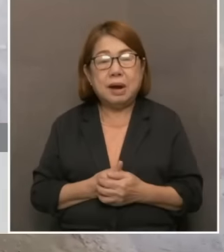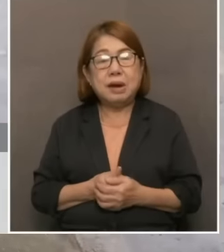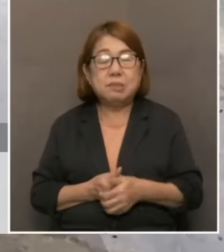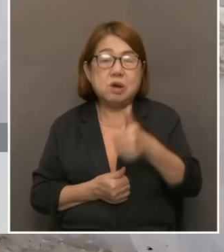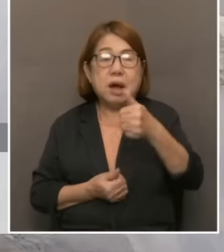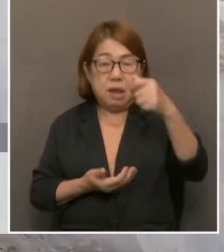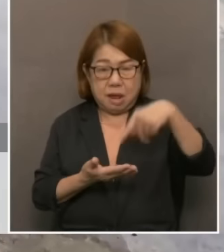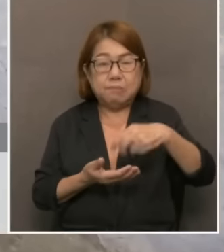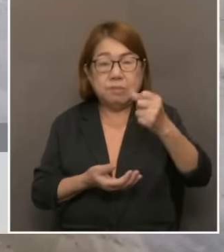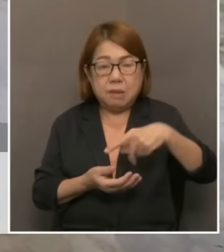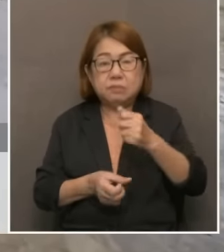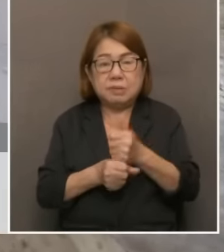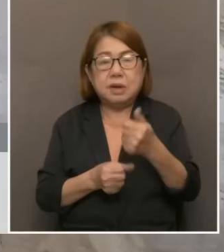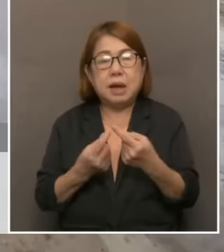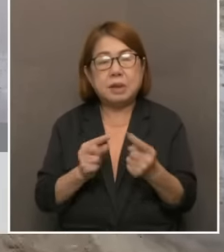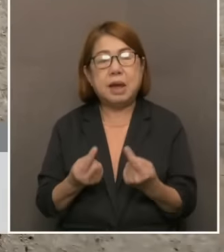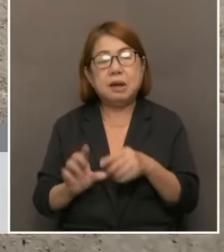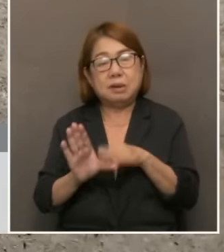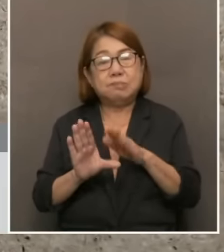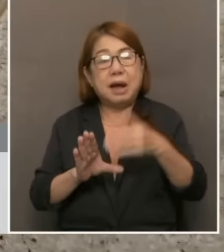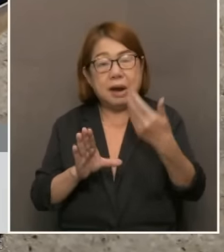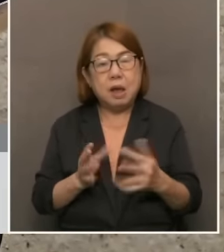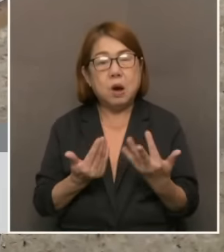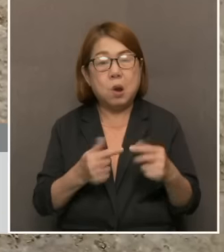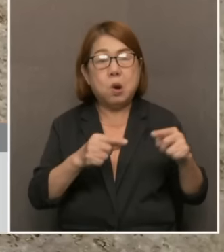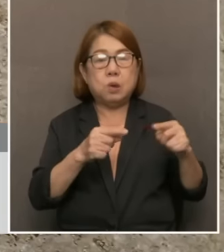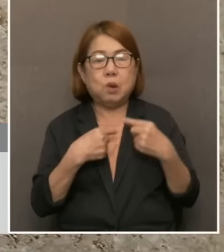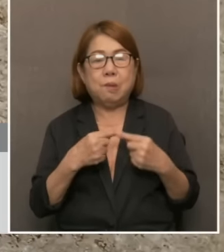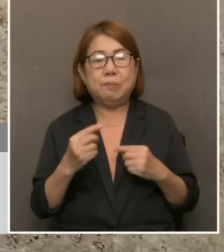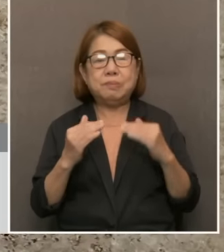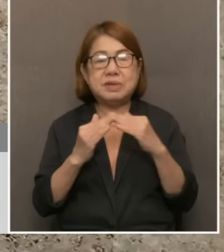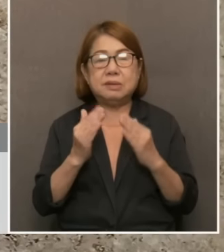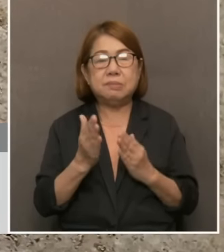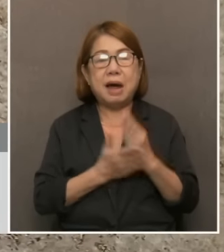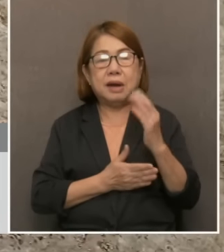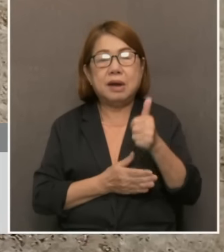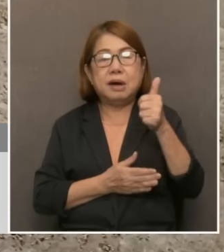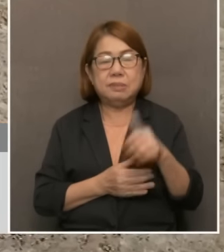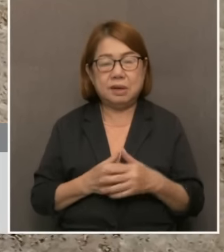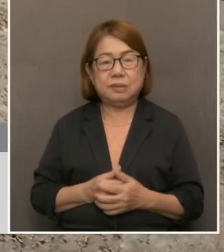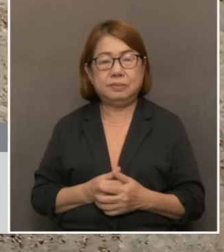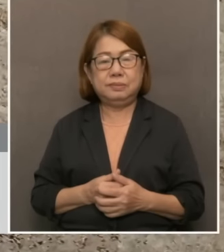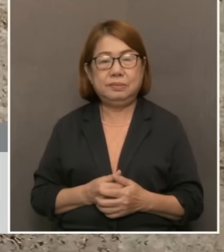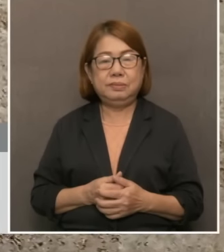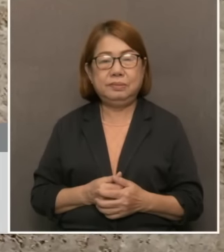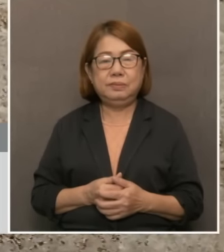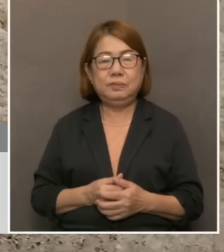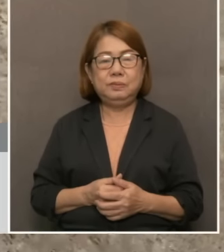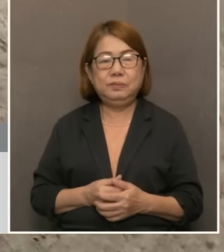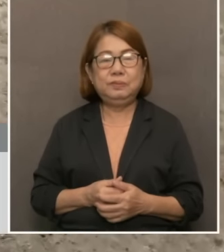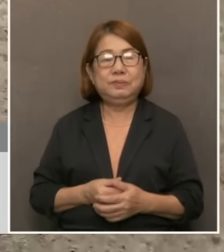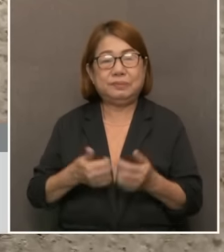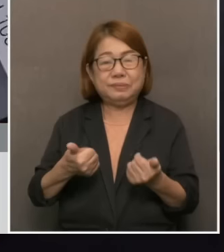ามปกติรอเพียงการตรวจสอบยืนยันสิทธิ์จากทางระบบเท่านั้นนะคะคุณจิตรานุชพระจุไทยค่ะเ